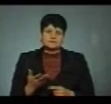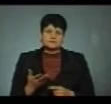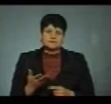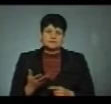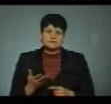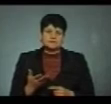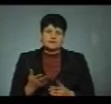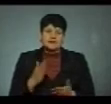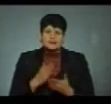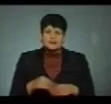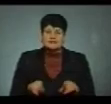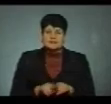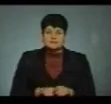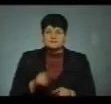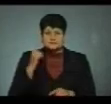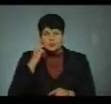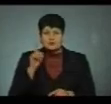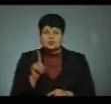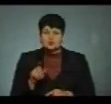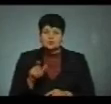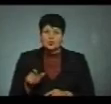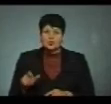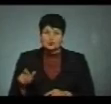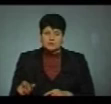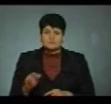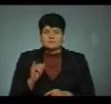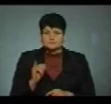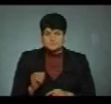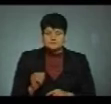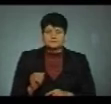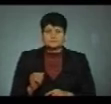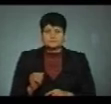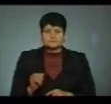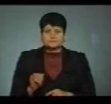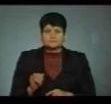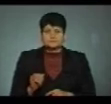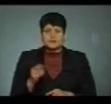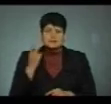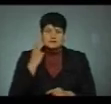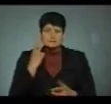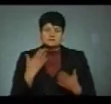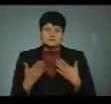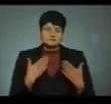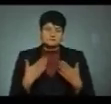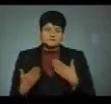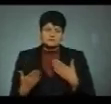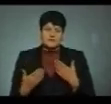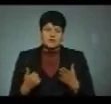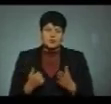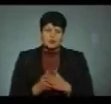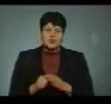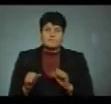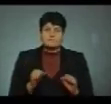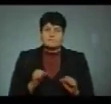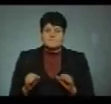Переважно є така тенденція, що люди негативно, вкрай негативно завжди ставляться до